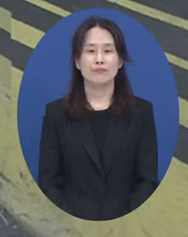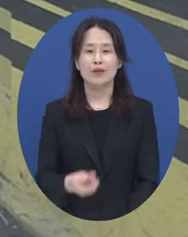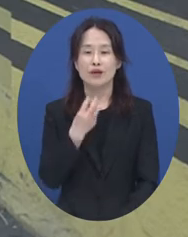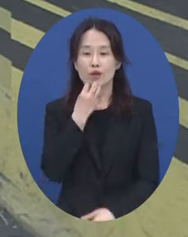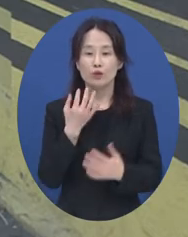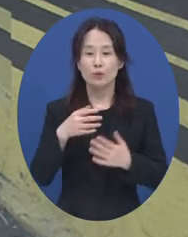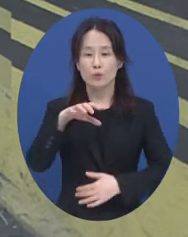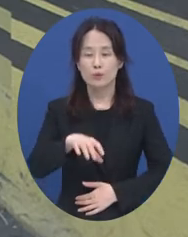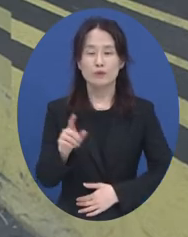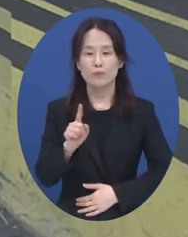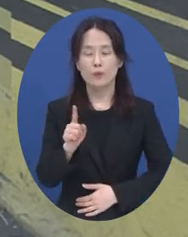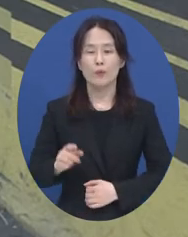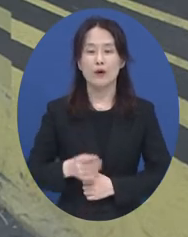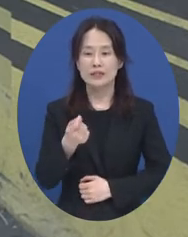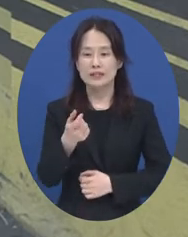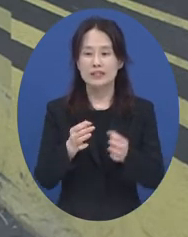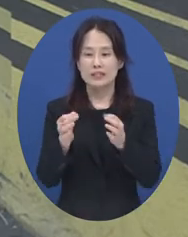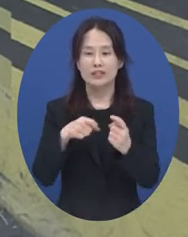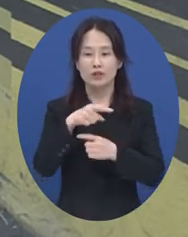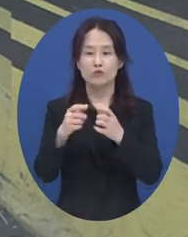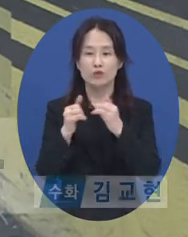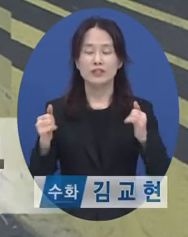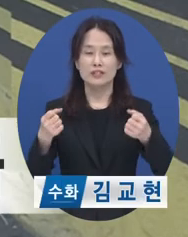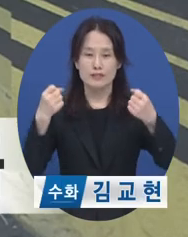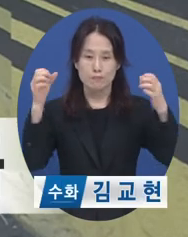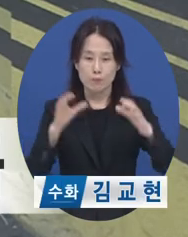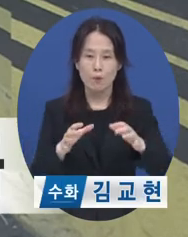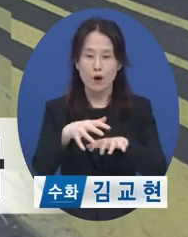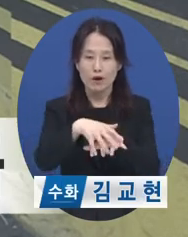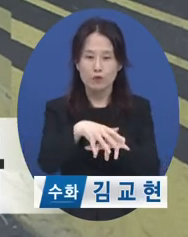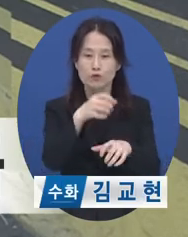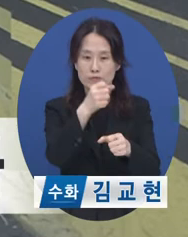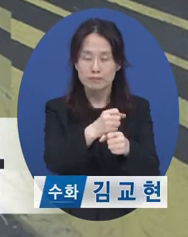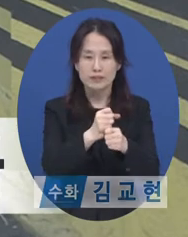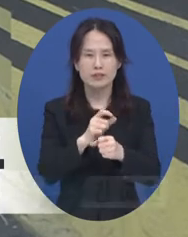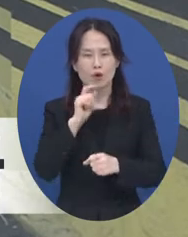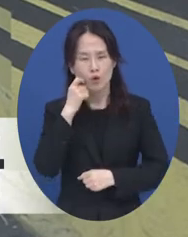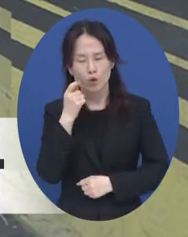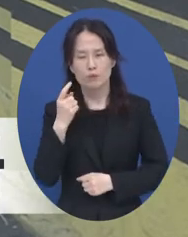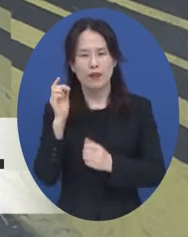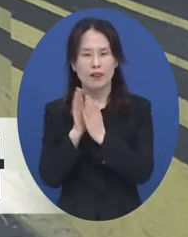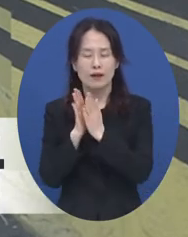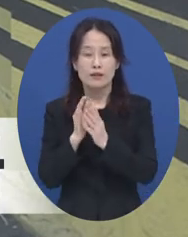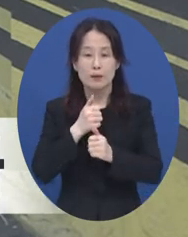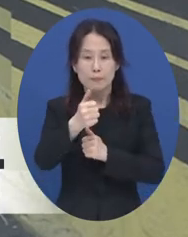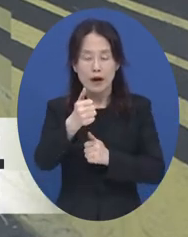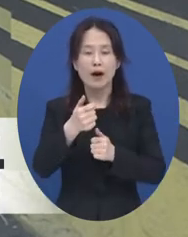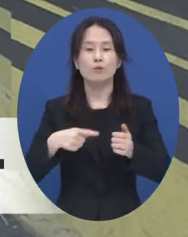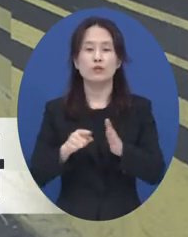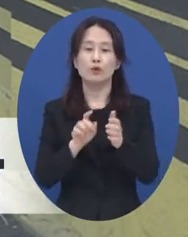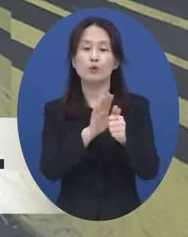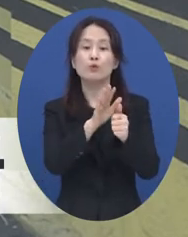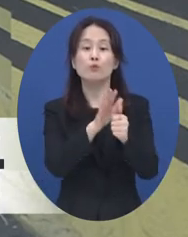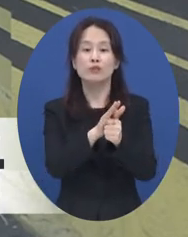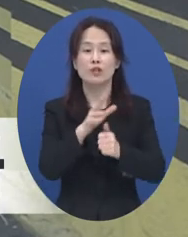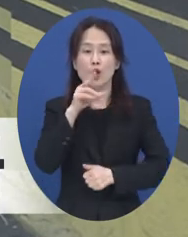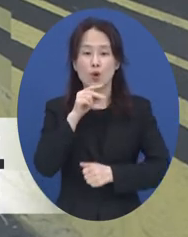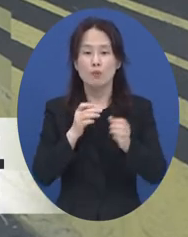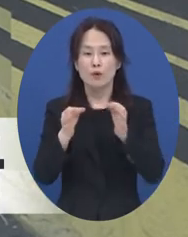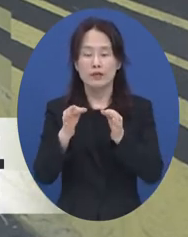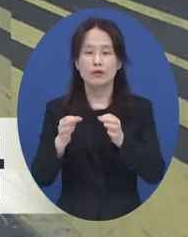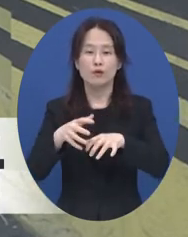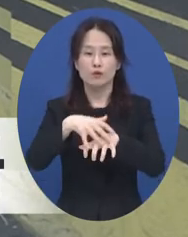경우도 에선 골목상권 소상공인들이 힘을 모아 조직을 일어 어려움이 스스로 이겨낼 수 있도록 지원해주는 골목상권 조직화